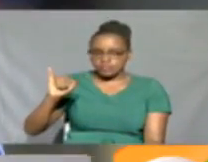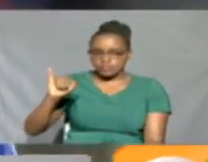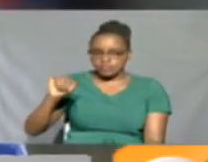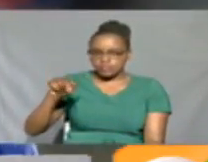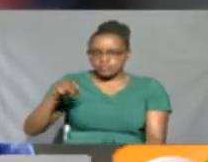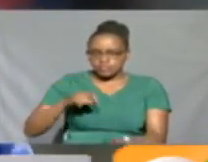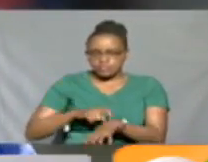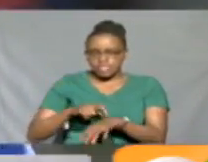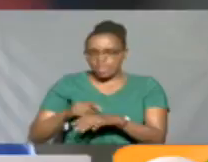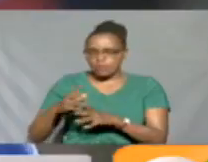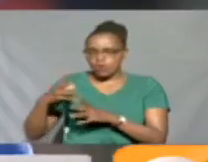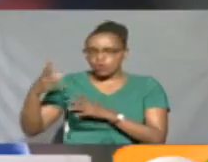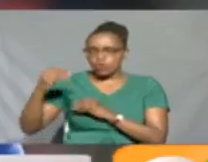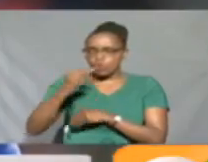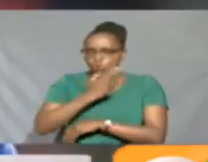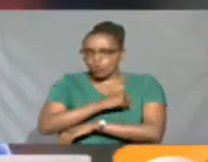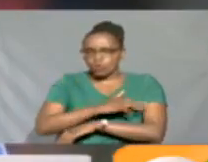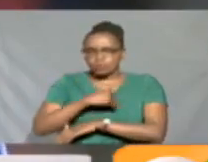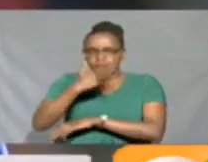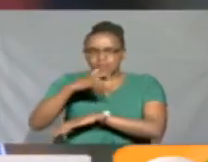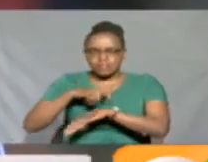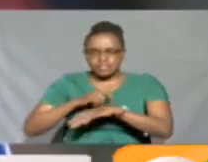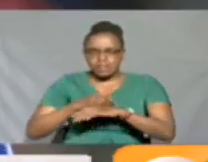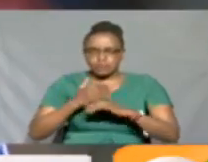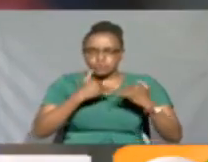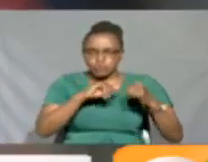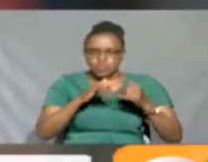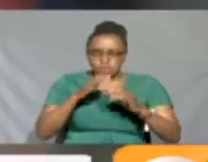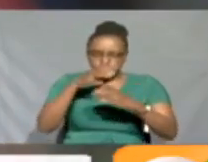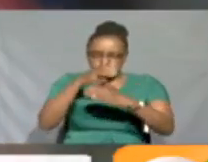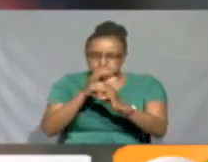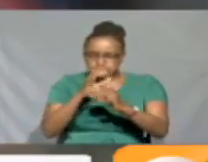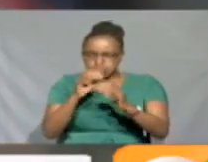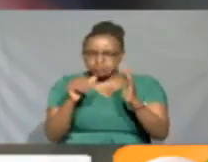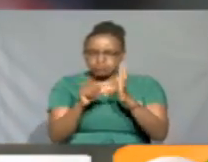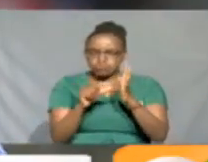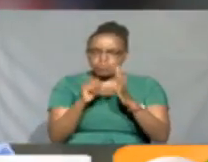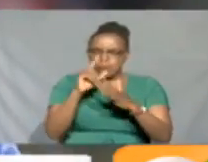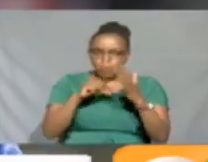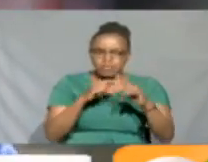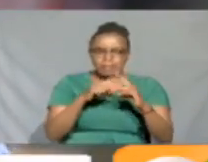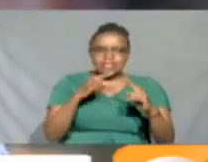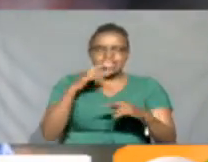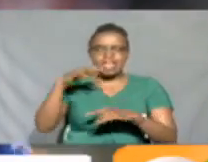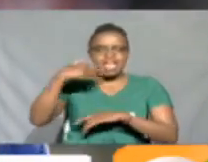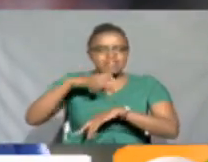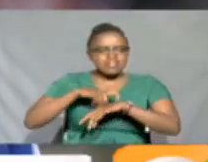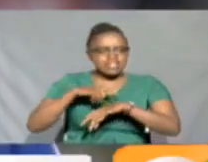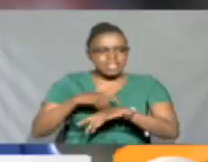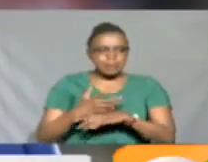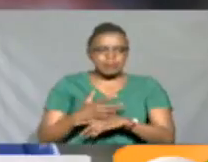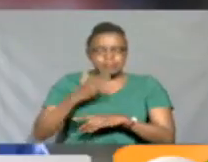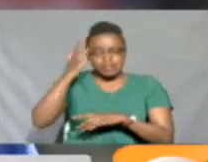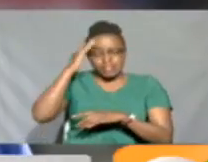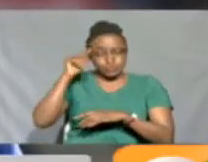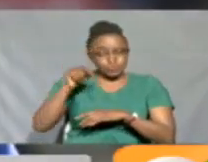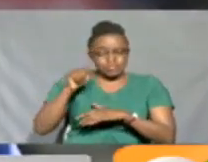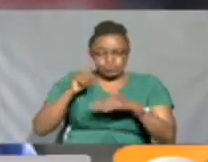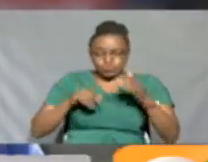alipokuwa akienda hospitalini kila wakati kuchunguzwa shida ni gani, lakini walikuwa wanasema kila wakati hawajui ni